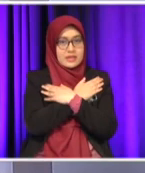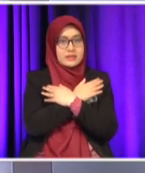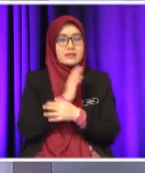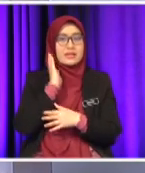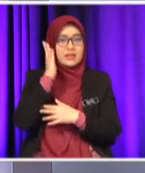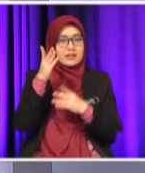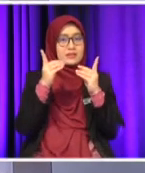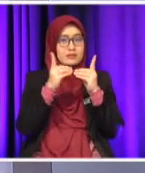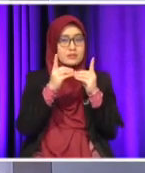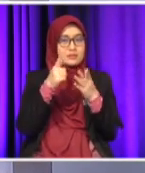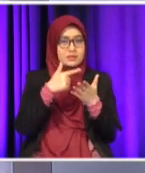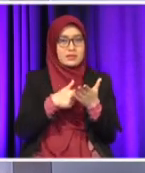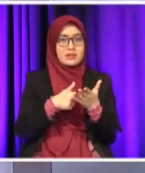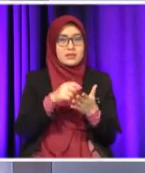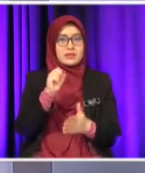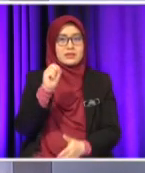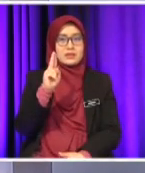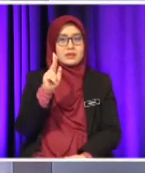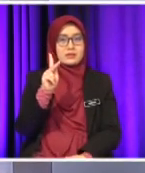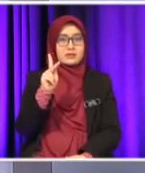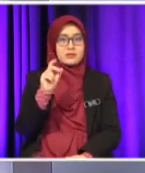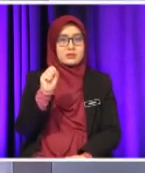sukses SPM 2022